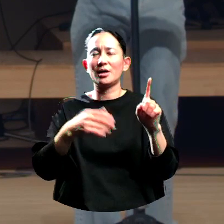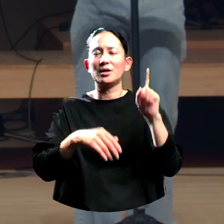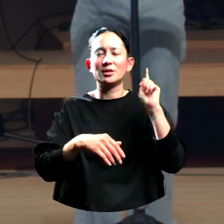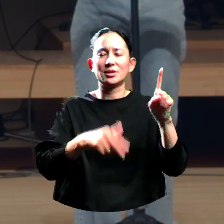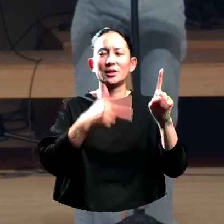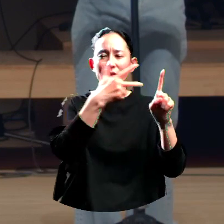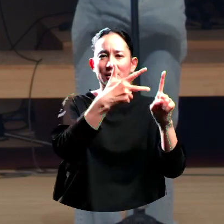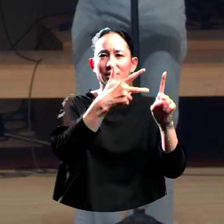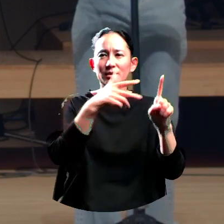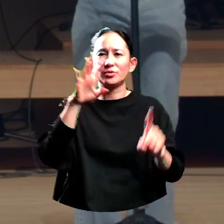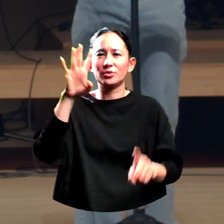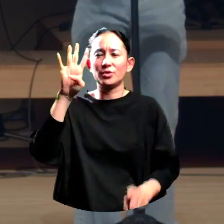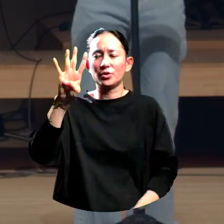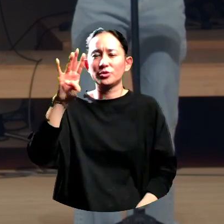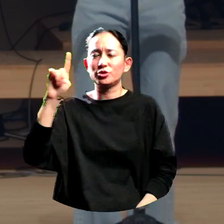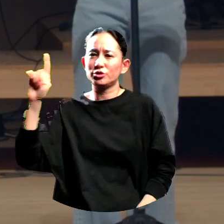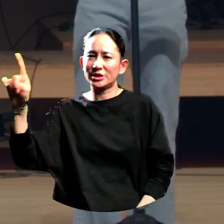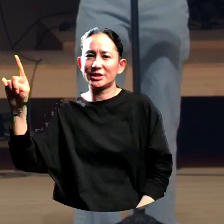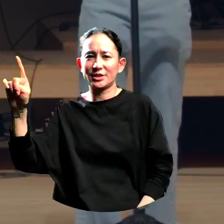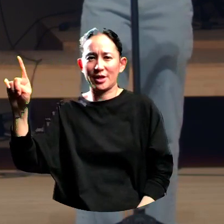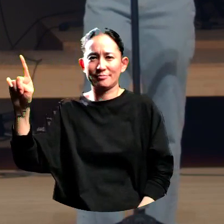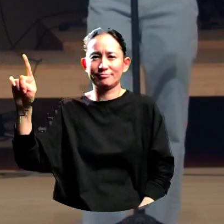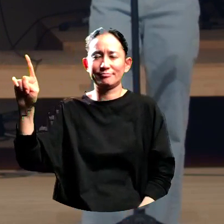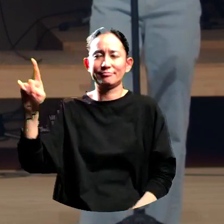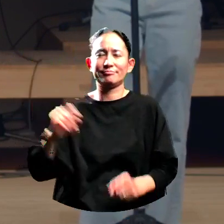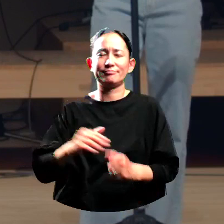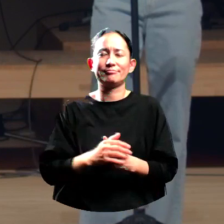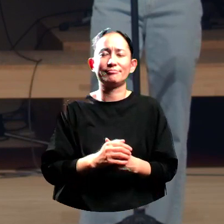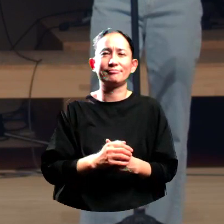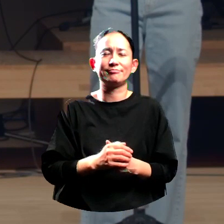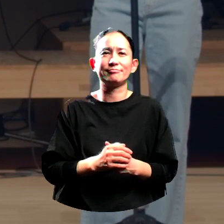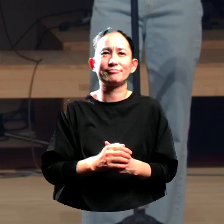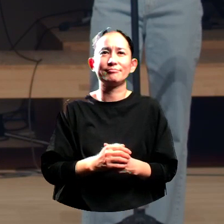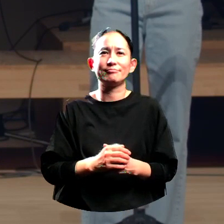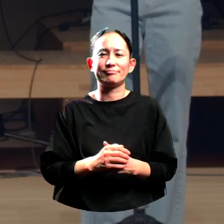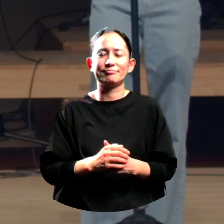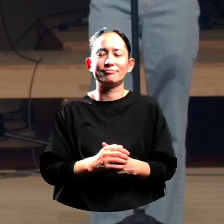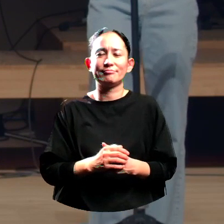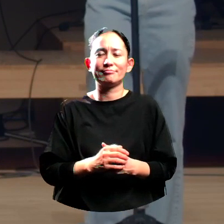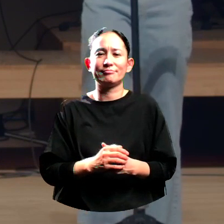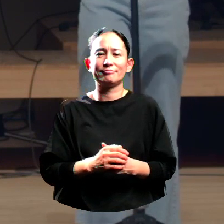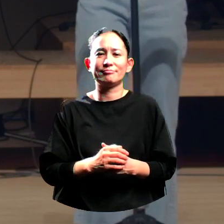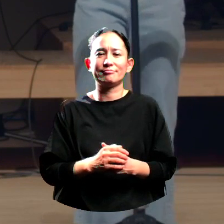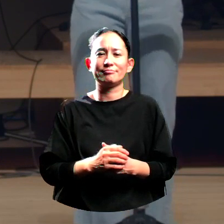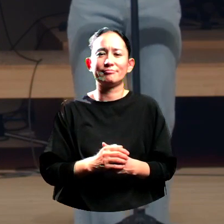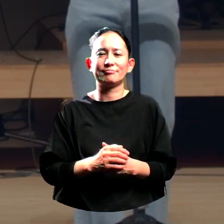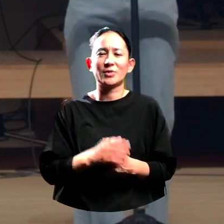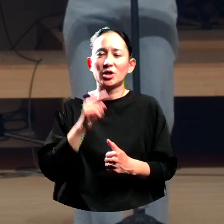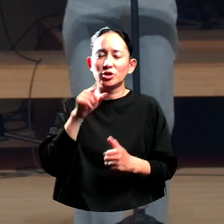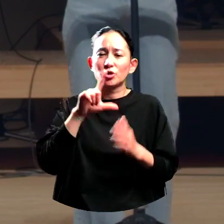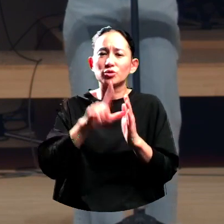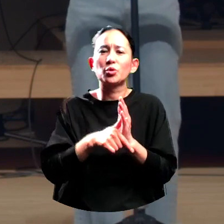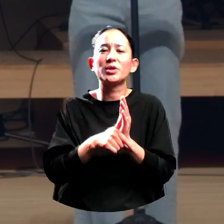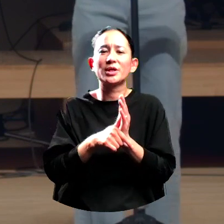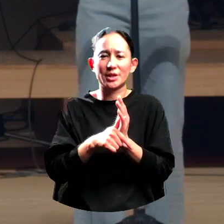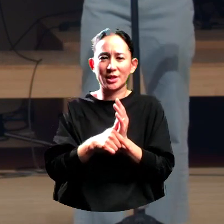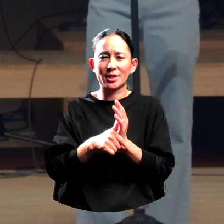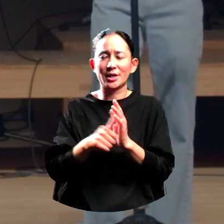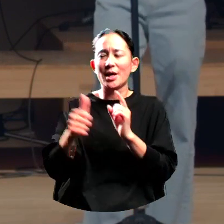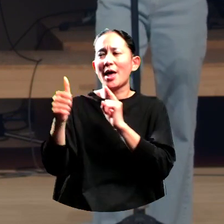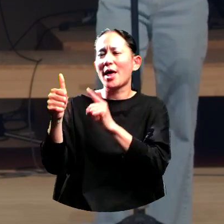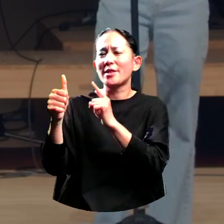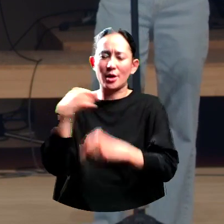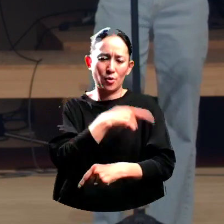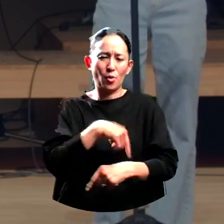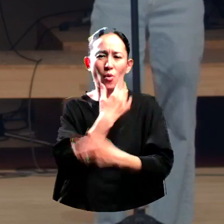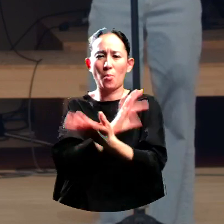1741年8月21日のこと。 On August 21st, 1741. そこから彼は夢中になって作曲に